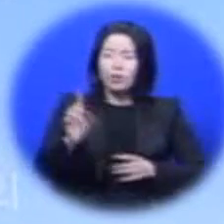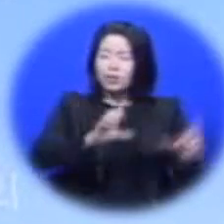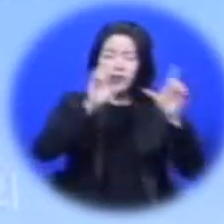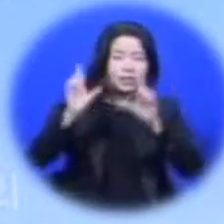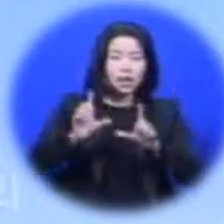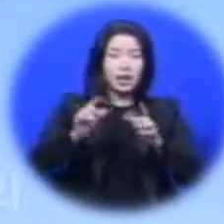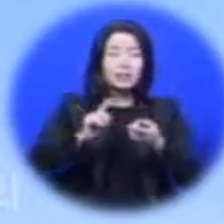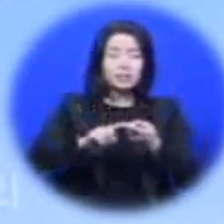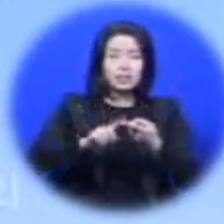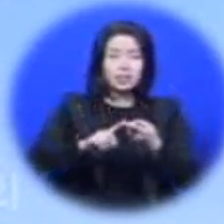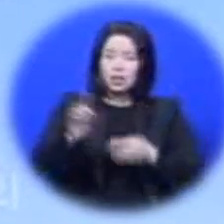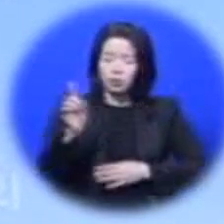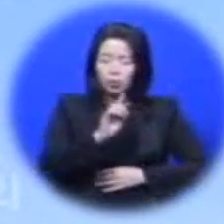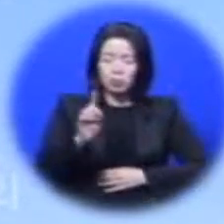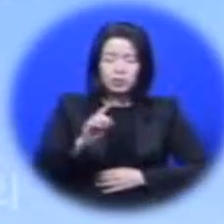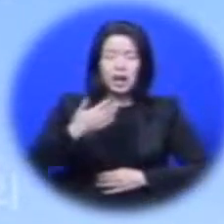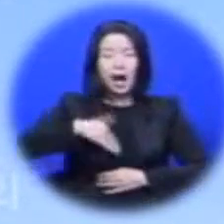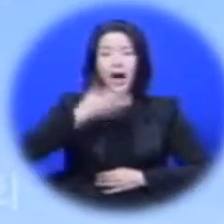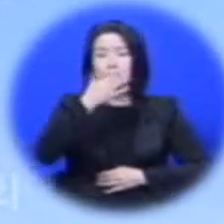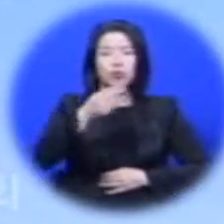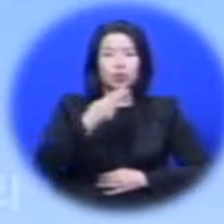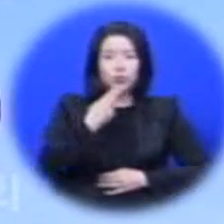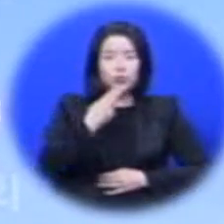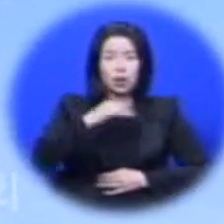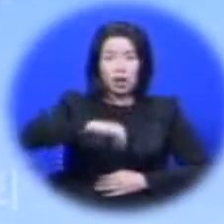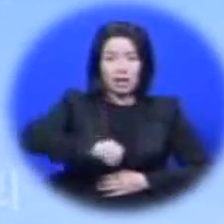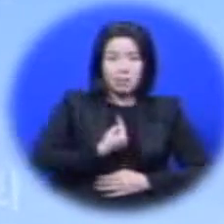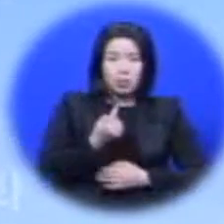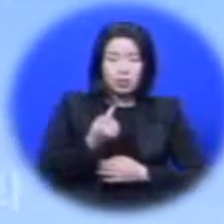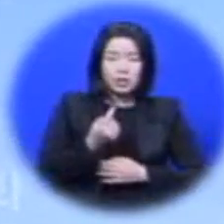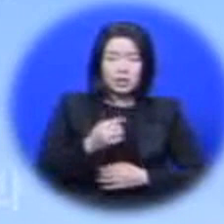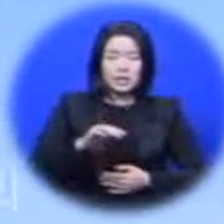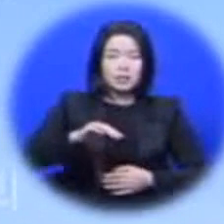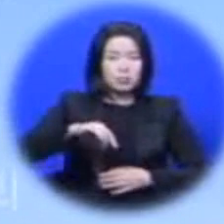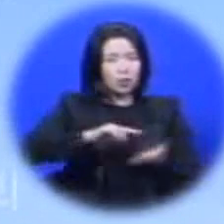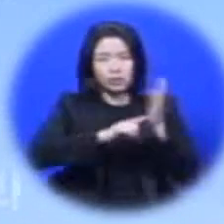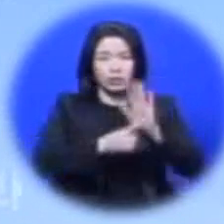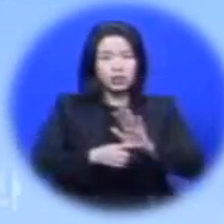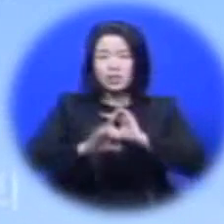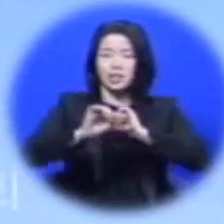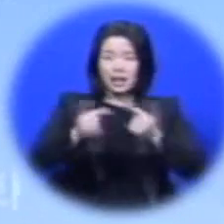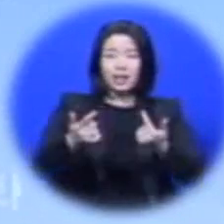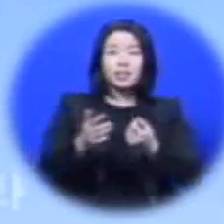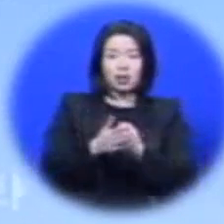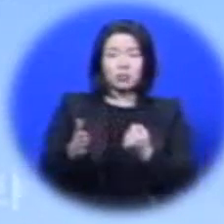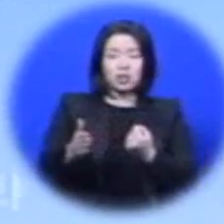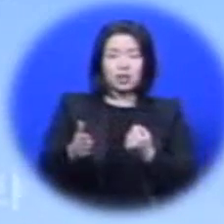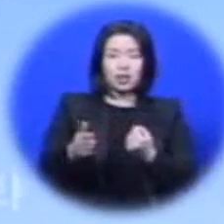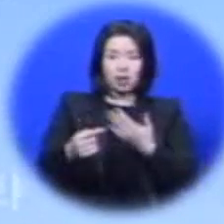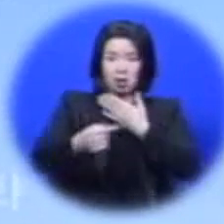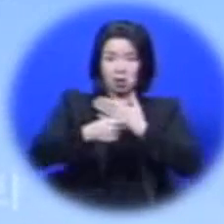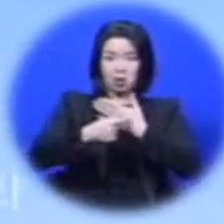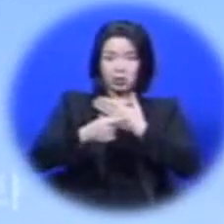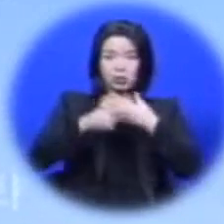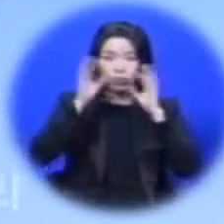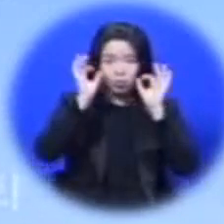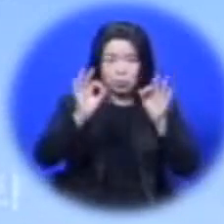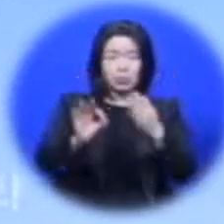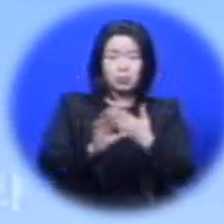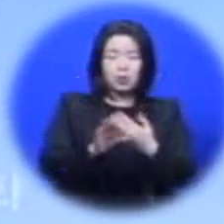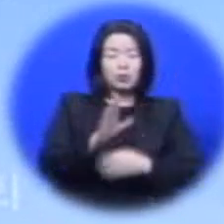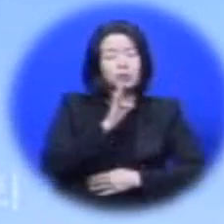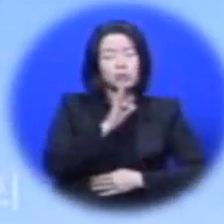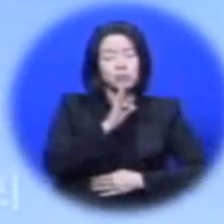사는지 도무지 알 수가 없어요. 본인이 자기 자신을 전혀 드러내지 않으니까 겉으로 보면